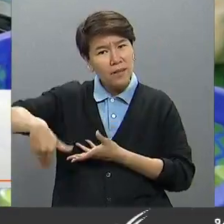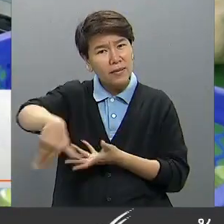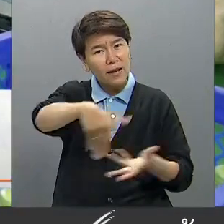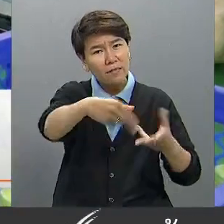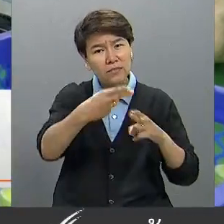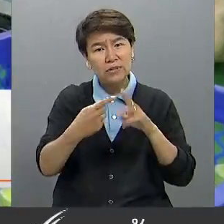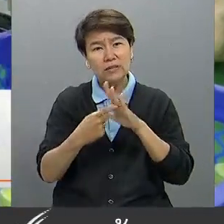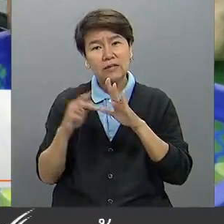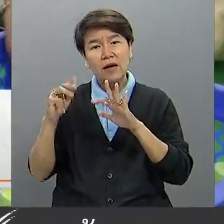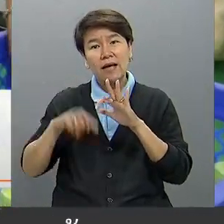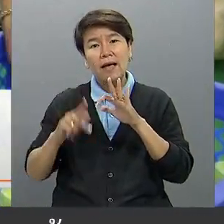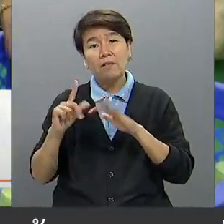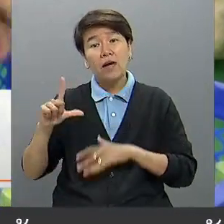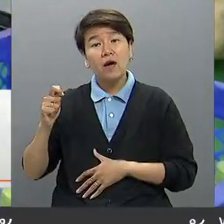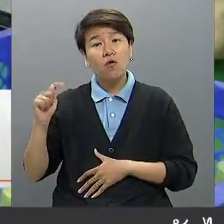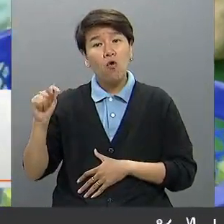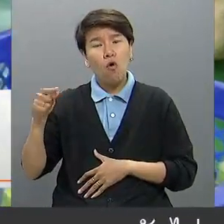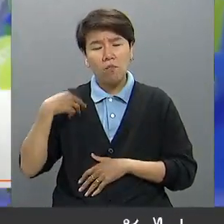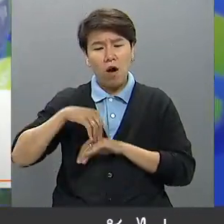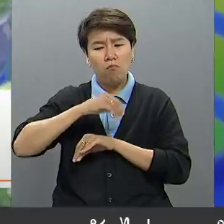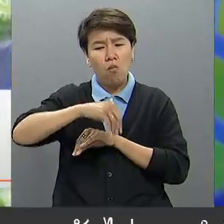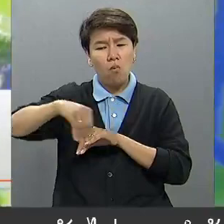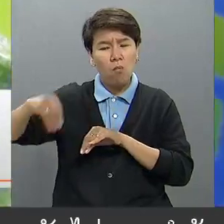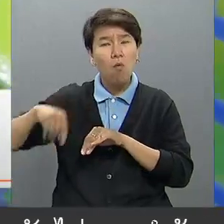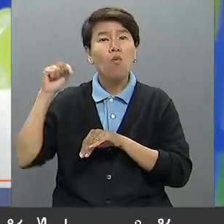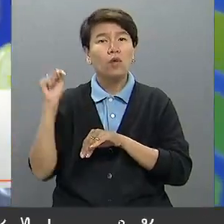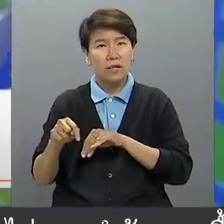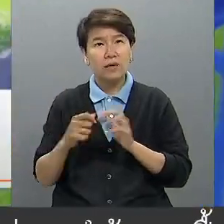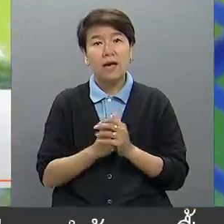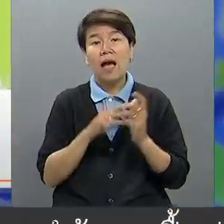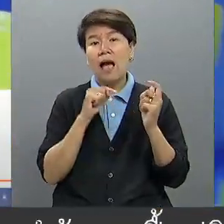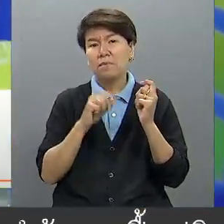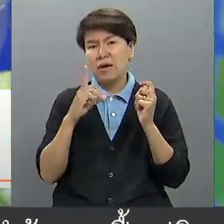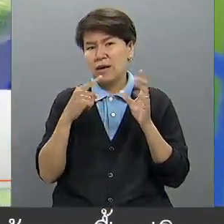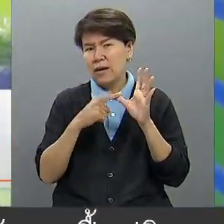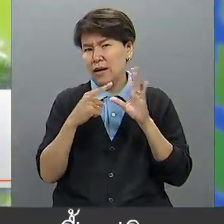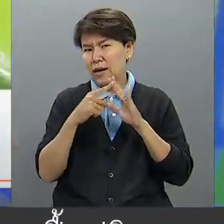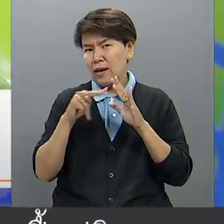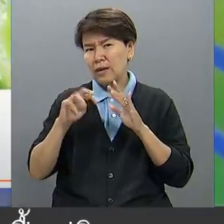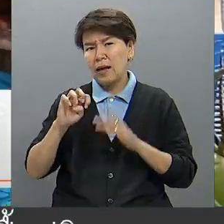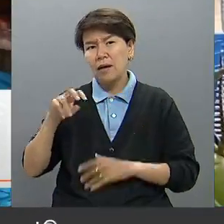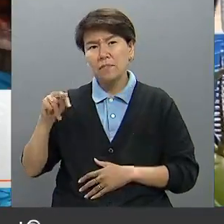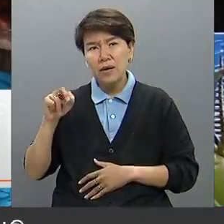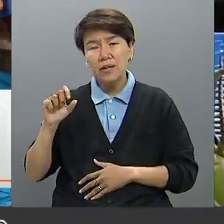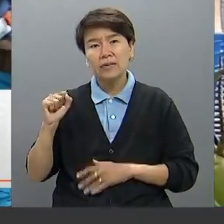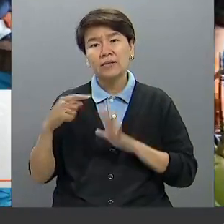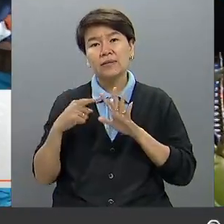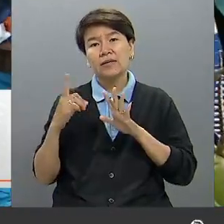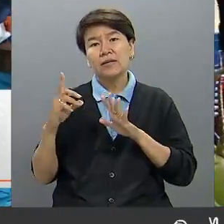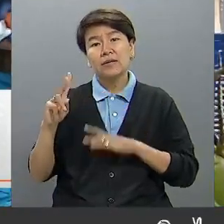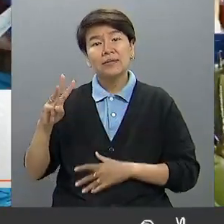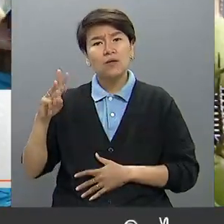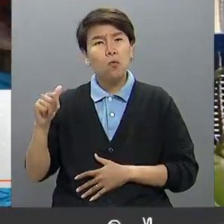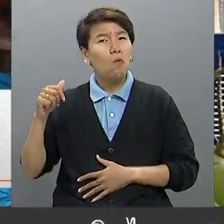พาะปลูกทำให้พื้นที่บริเวณอำเภอดำเนินสะดวกเป็นแหล่งเพาะปลูกพืชที่ดีโดยเฉพาะมะพร้าวน้ำหอม